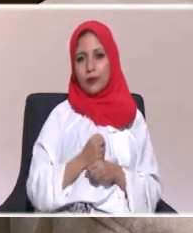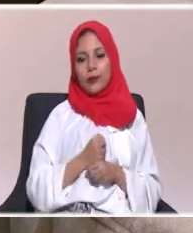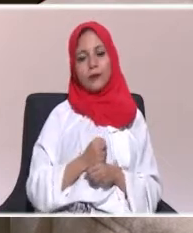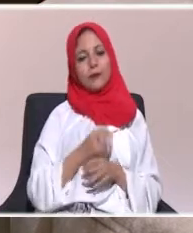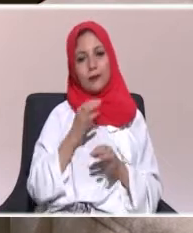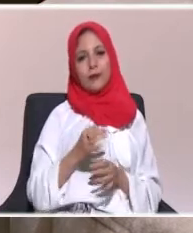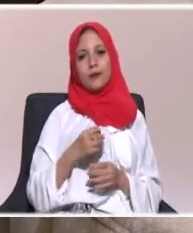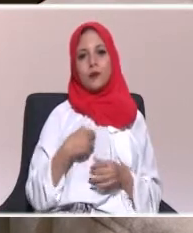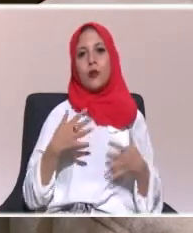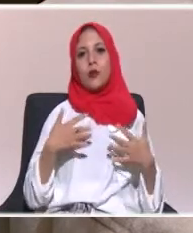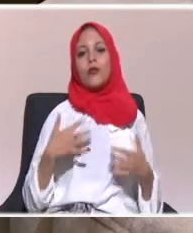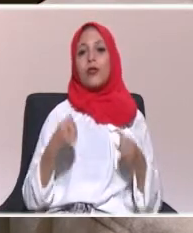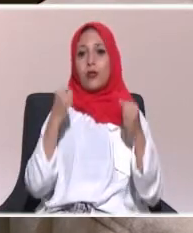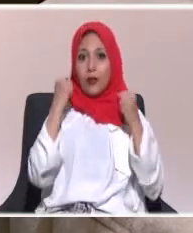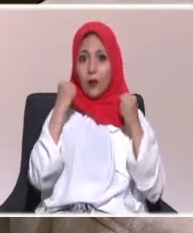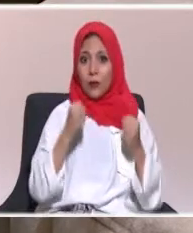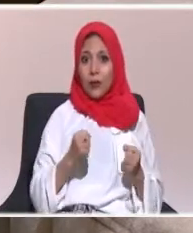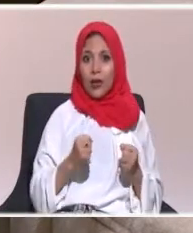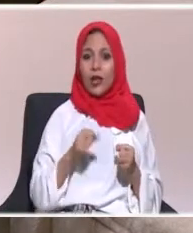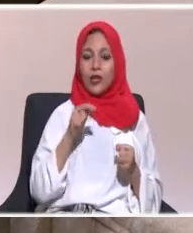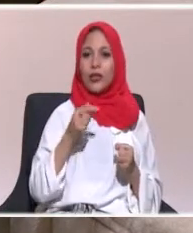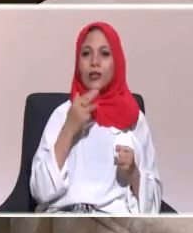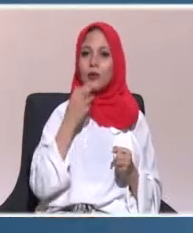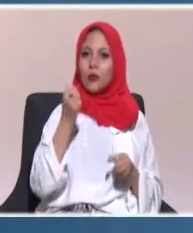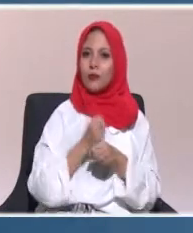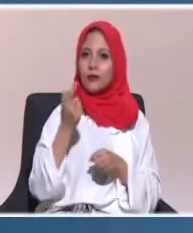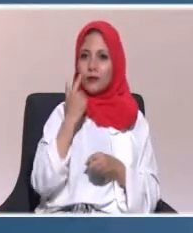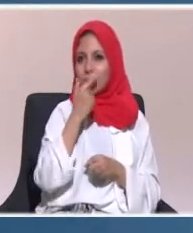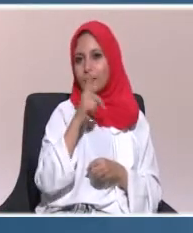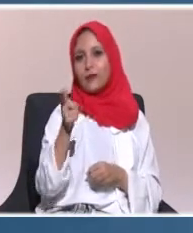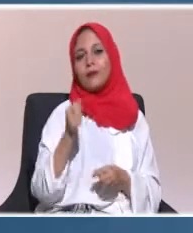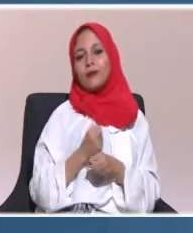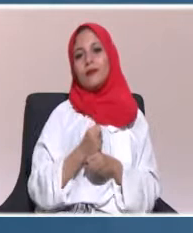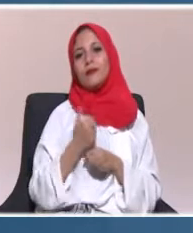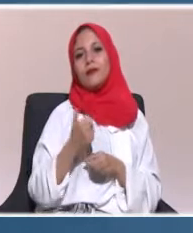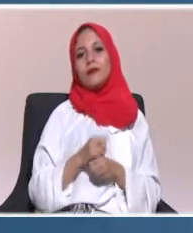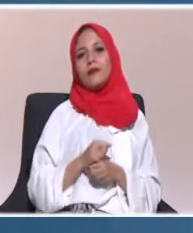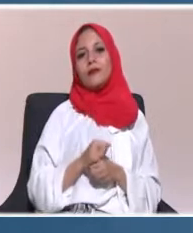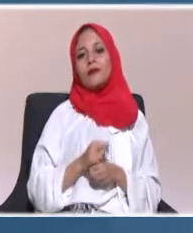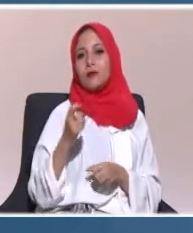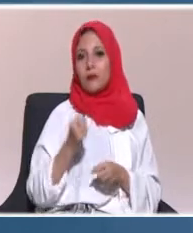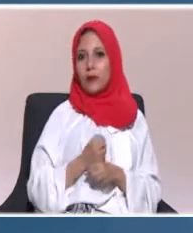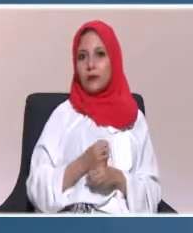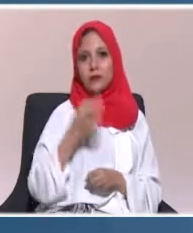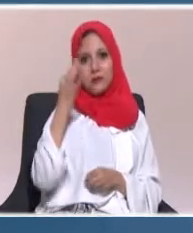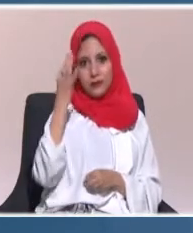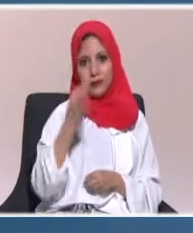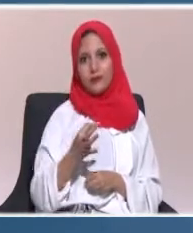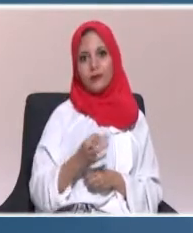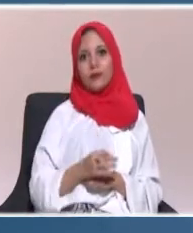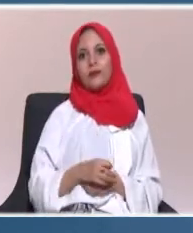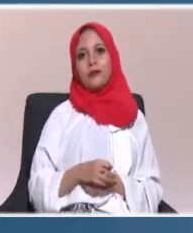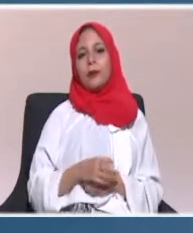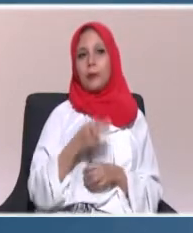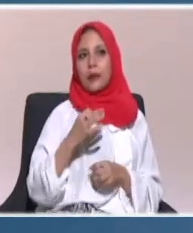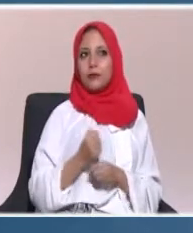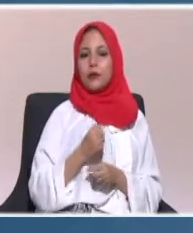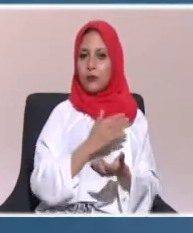انا فرحانه جدا باسلام. ربنا يخليك يا اسلام، انت عملت دور يتحسب لك